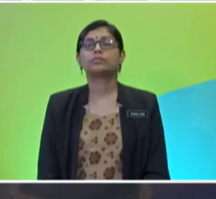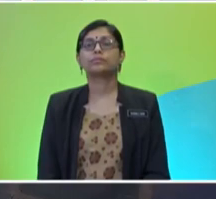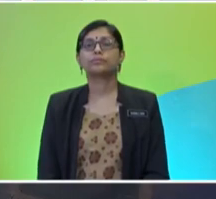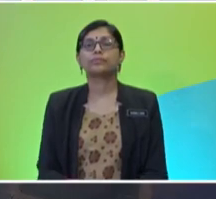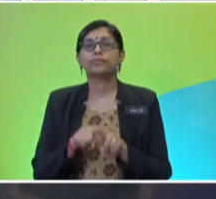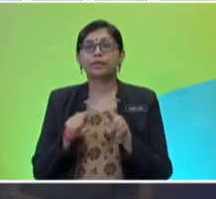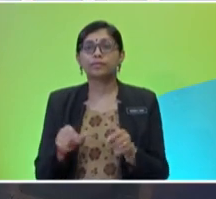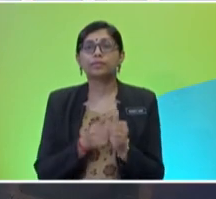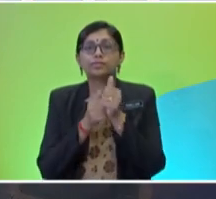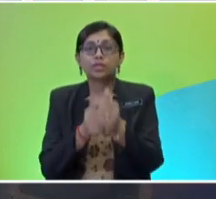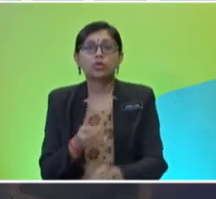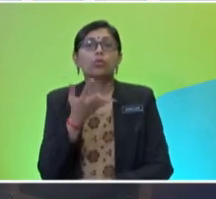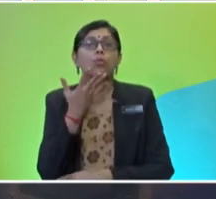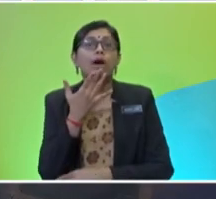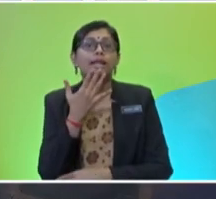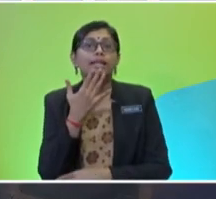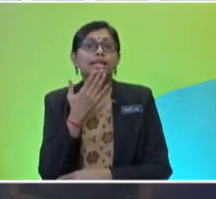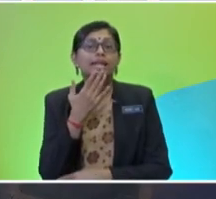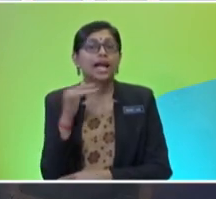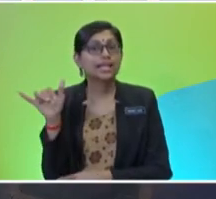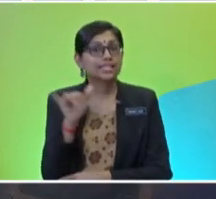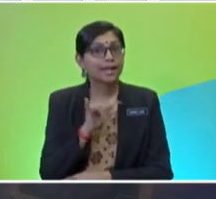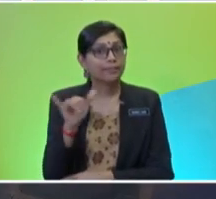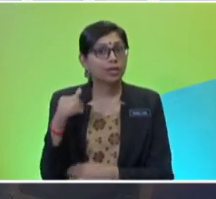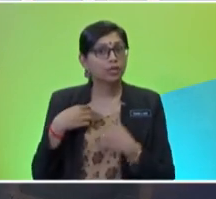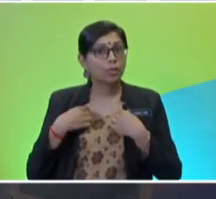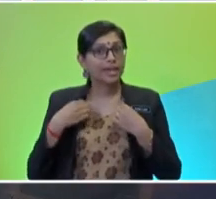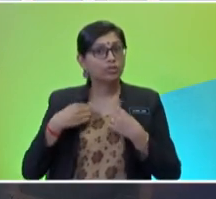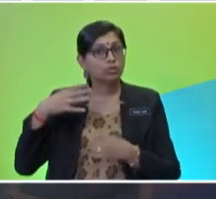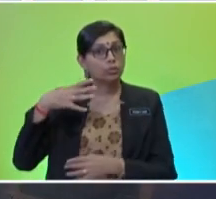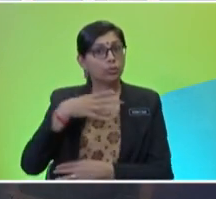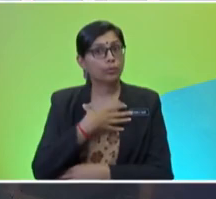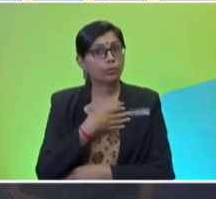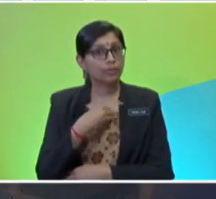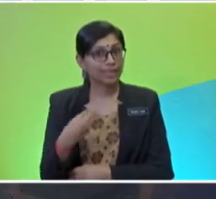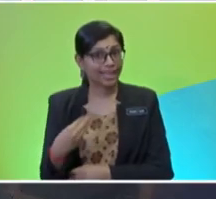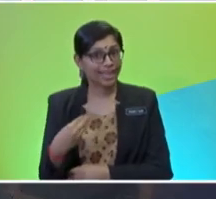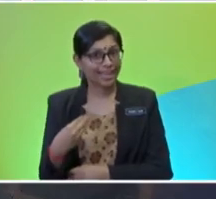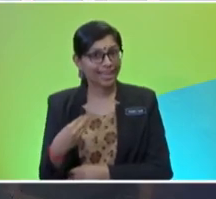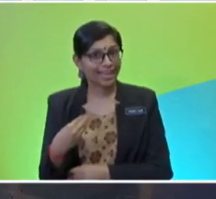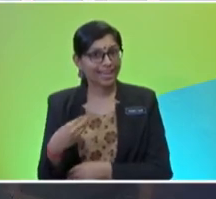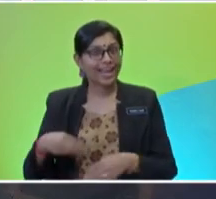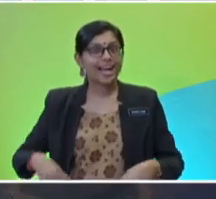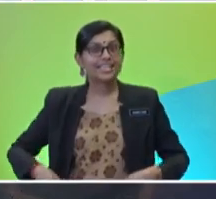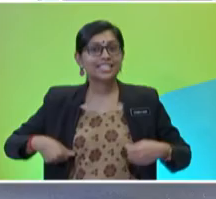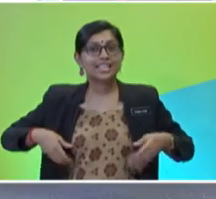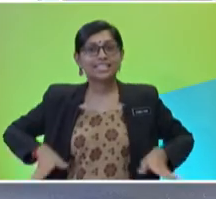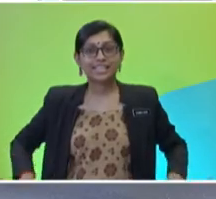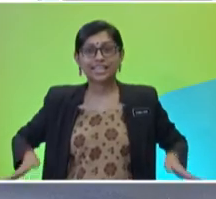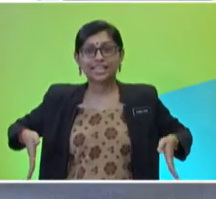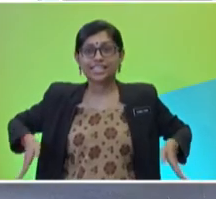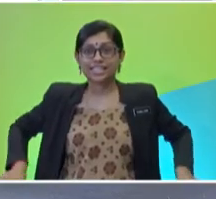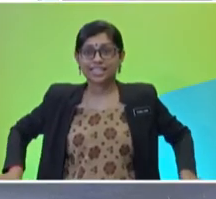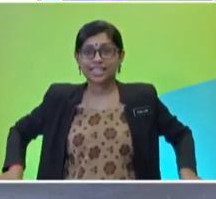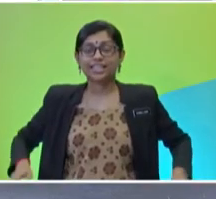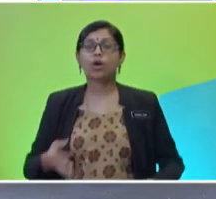telah ditetapkan, iaitu perempuan mesti baju kurung warna putih. Warna putih. Kena